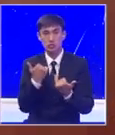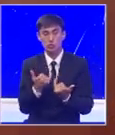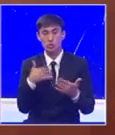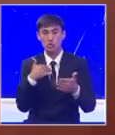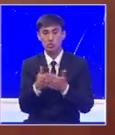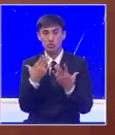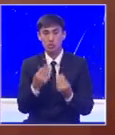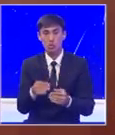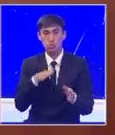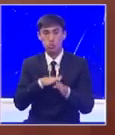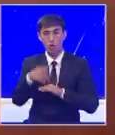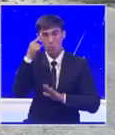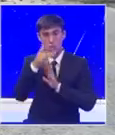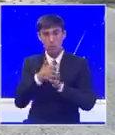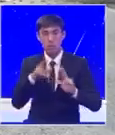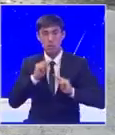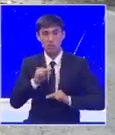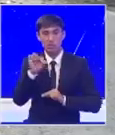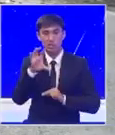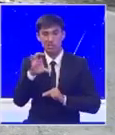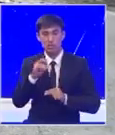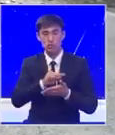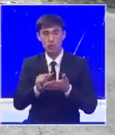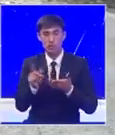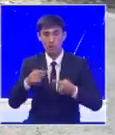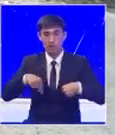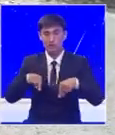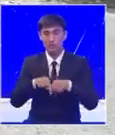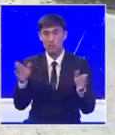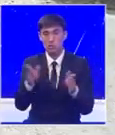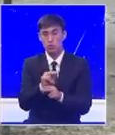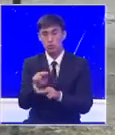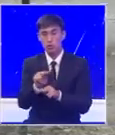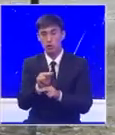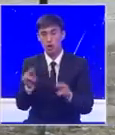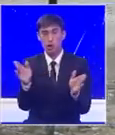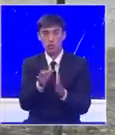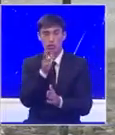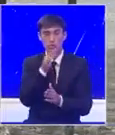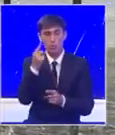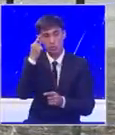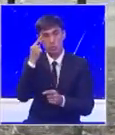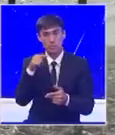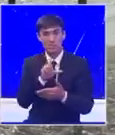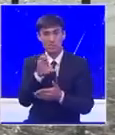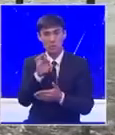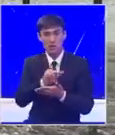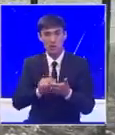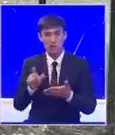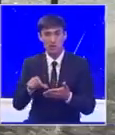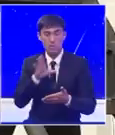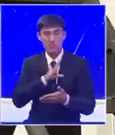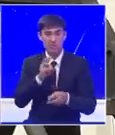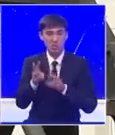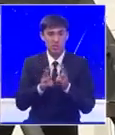Для полного понимания работы сотрудников ЧС журналистам организовали мини-учения. На короткое время представители СМИ побывали